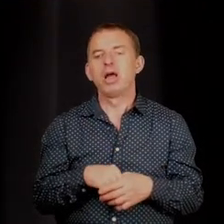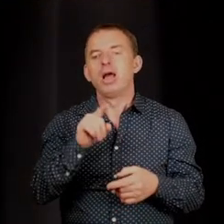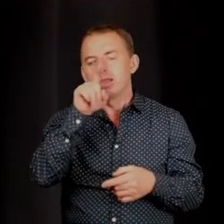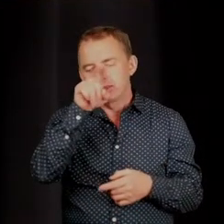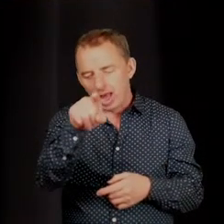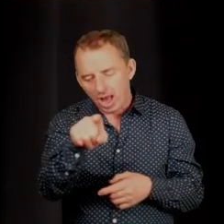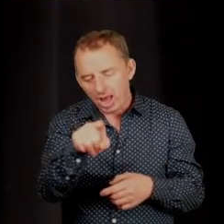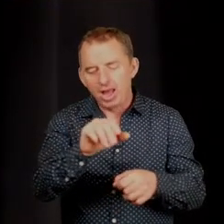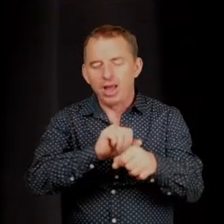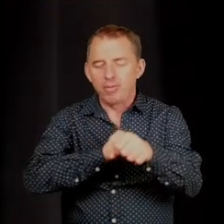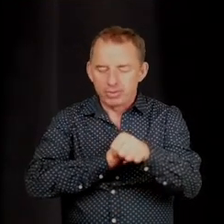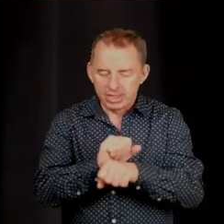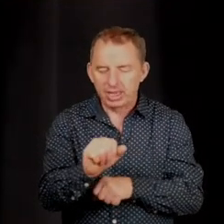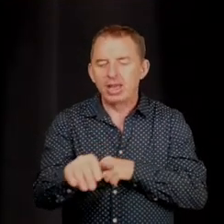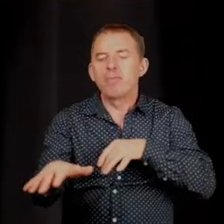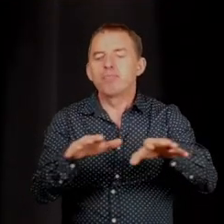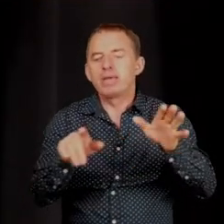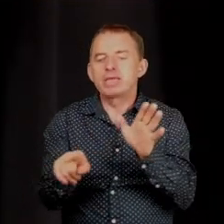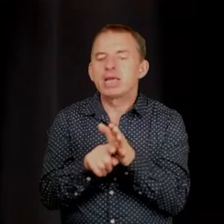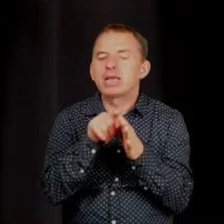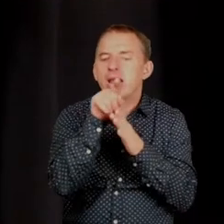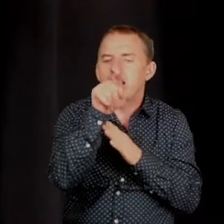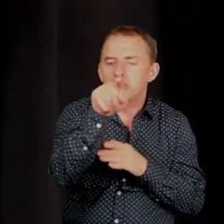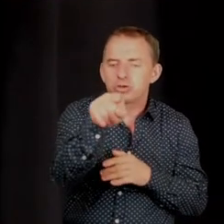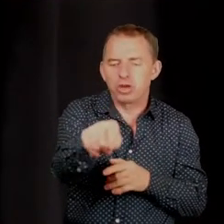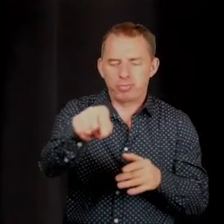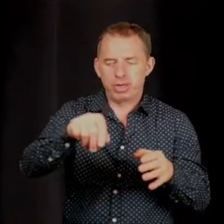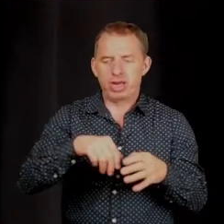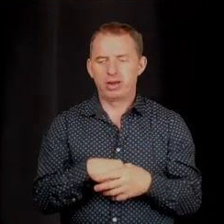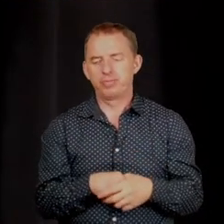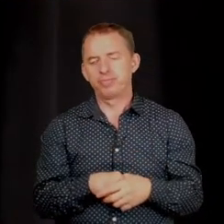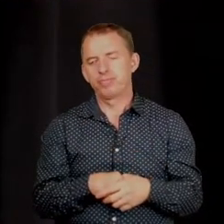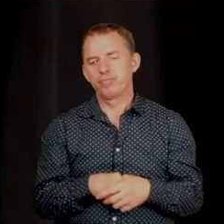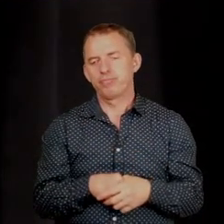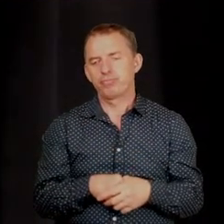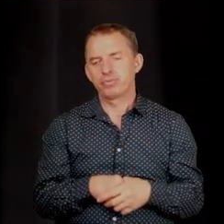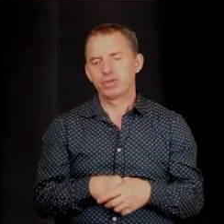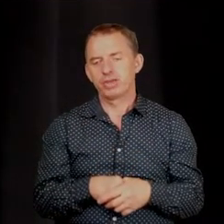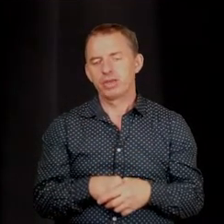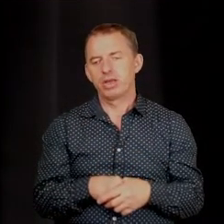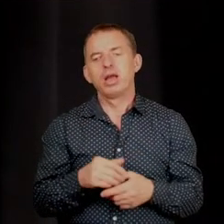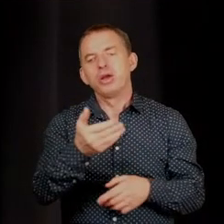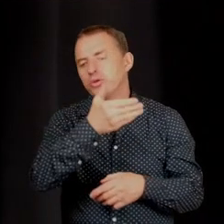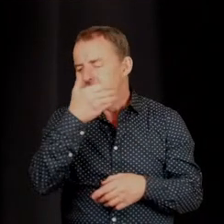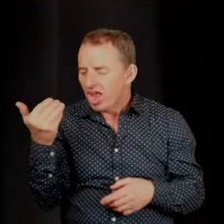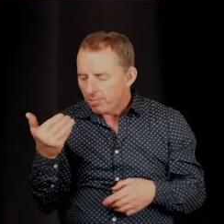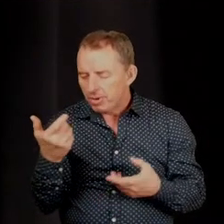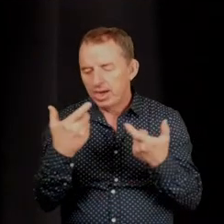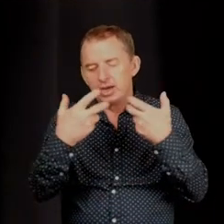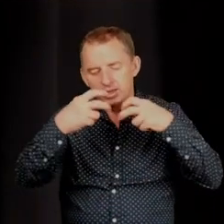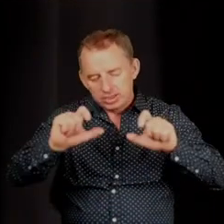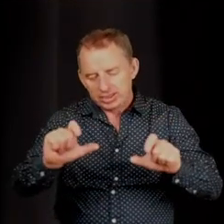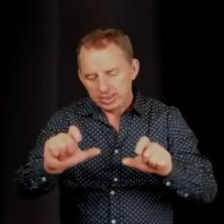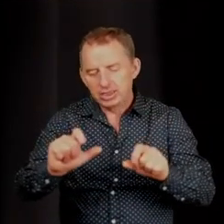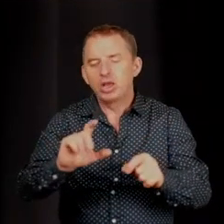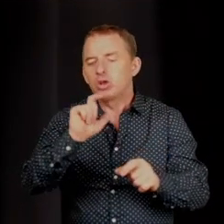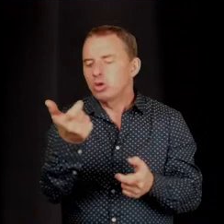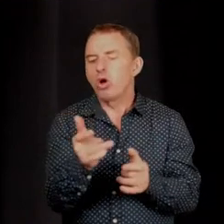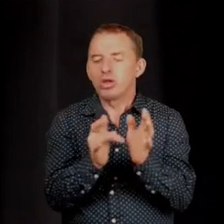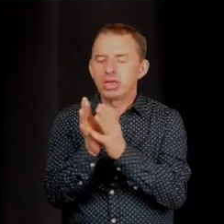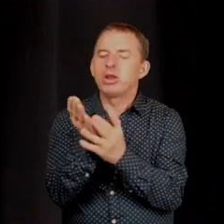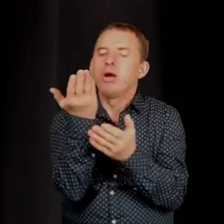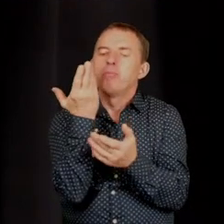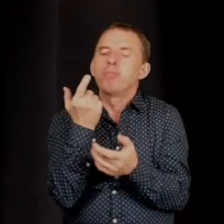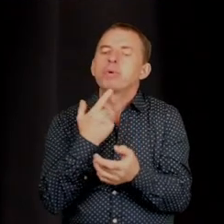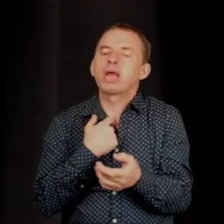jest miejsce dla ciebie. There is nothing more that Jesus wants than have you there. Nie ma nic, czego Pan Jezus pragnie